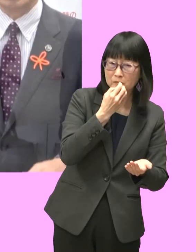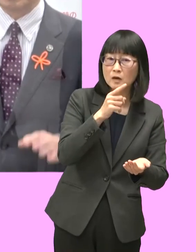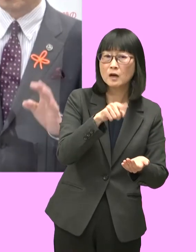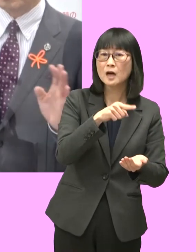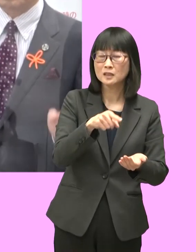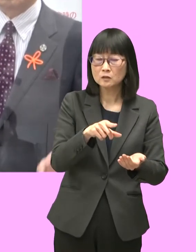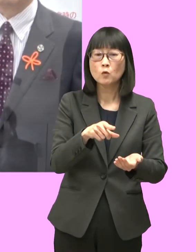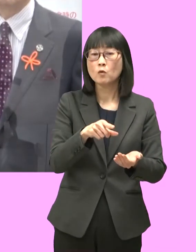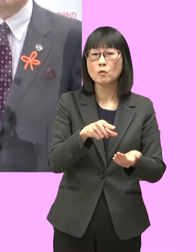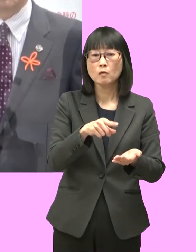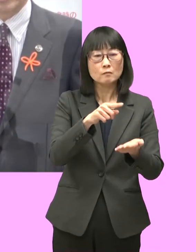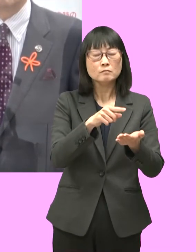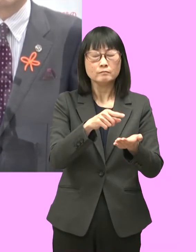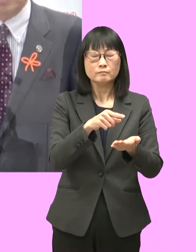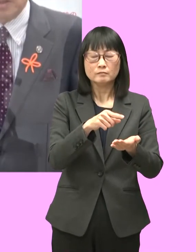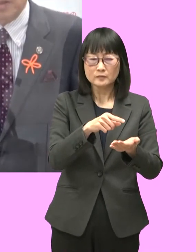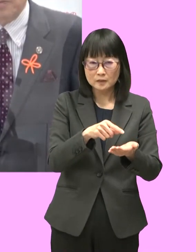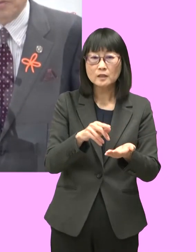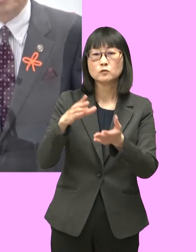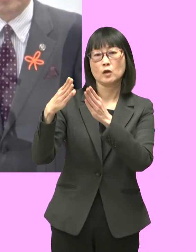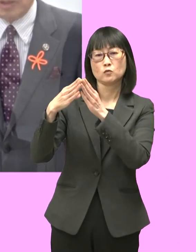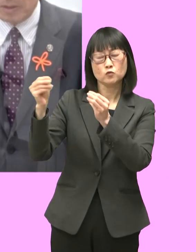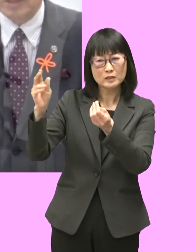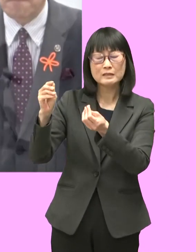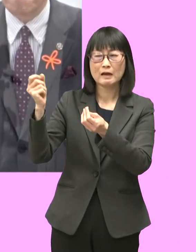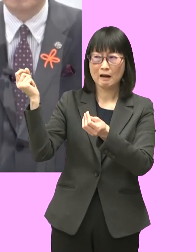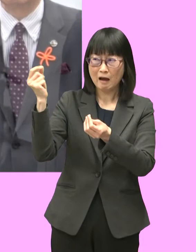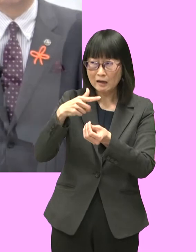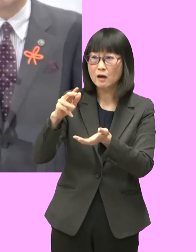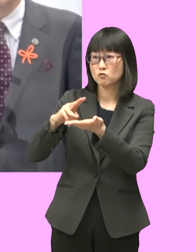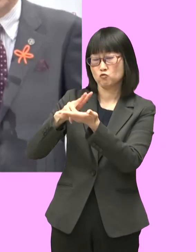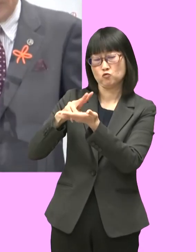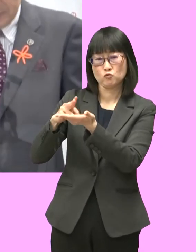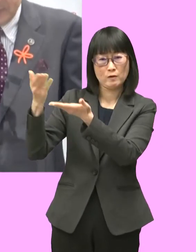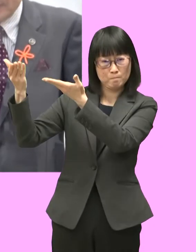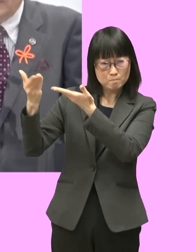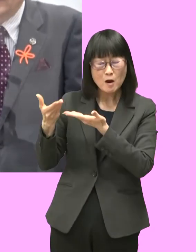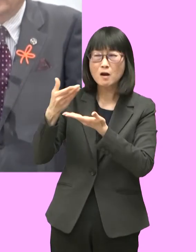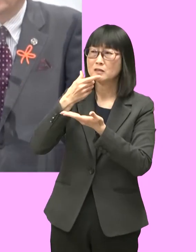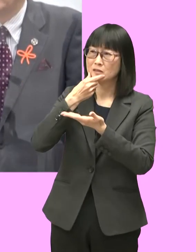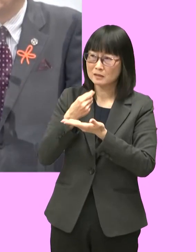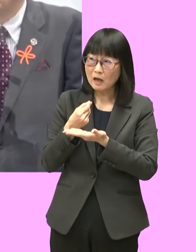々に供給を早めていただきたいというふうに思っています。 はい、ありがとうございました。